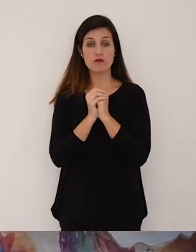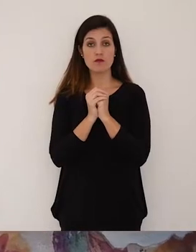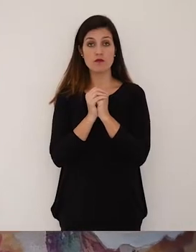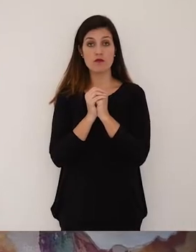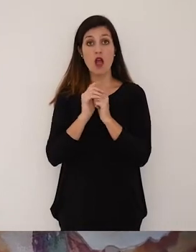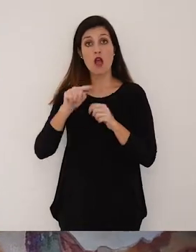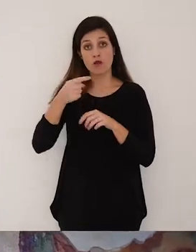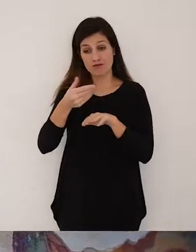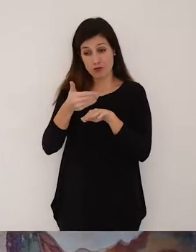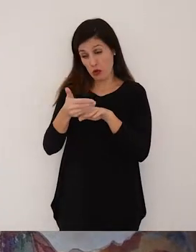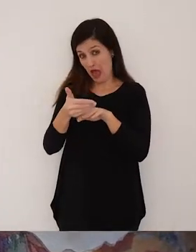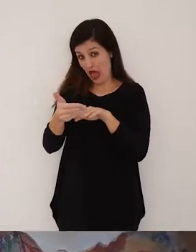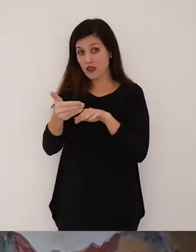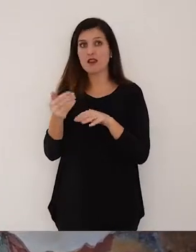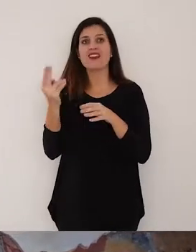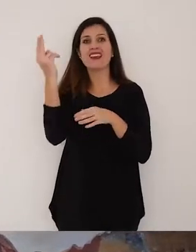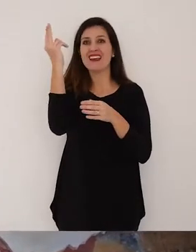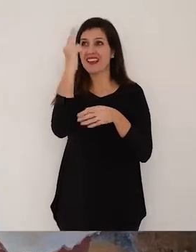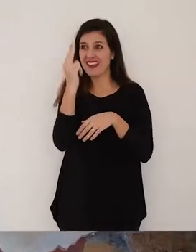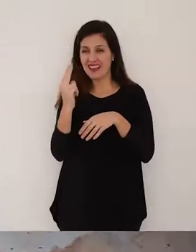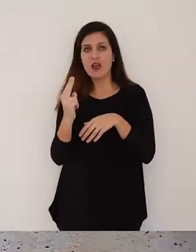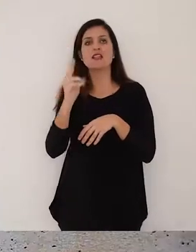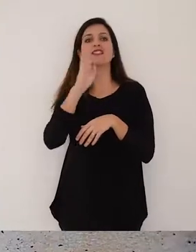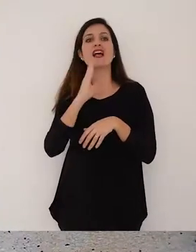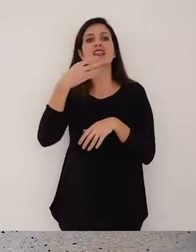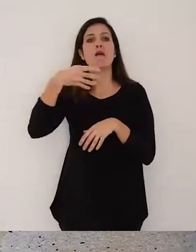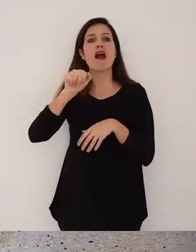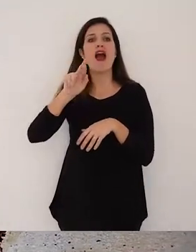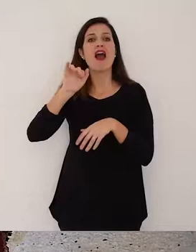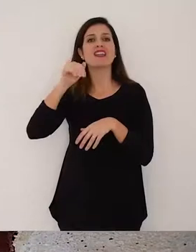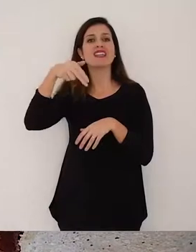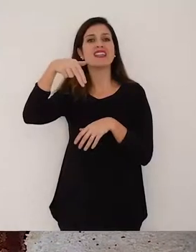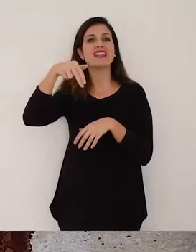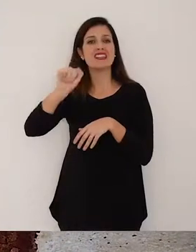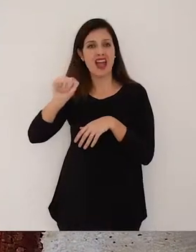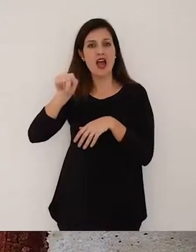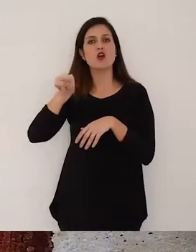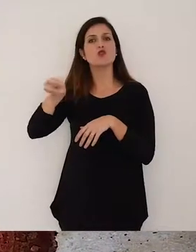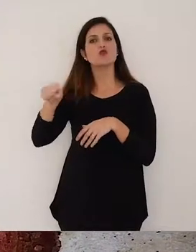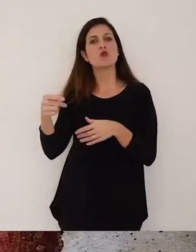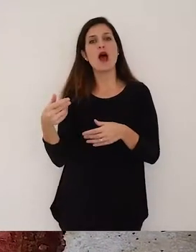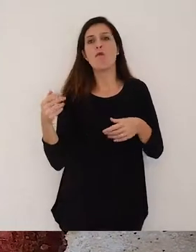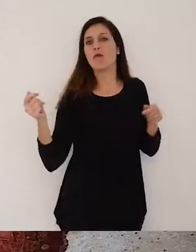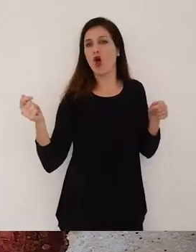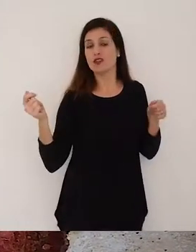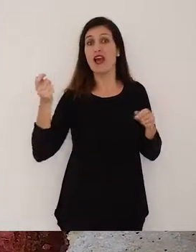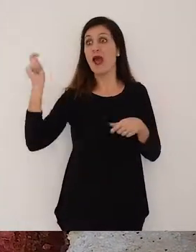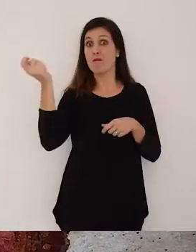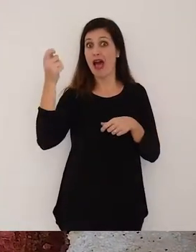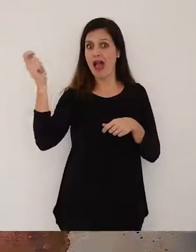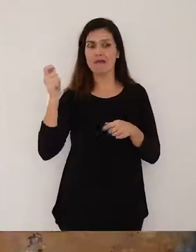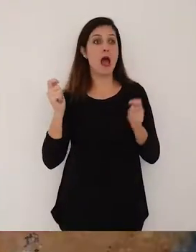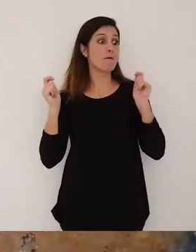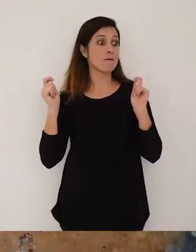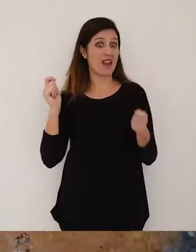Più tardo è invece l'affresco della Santa titolare Marina, raffigurata nella sua tipica posa iconografica, con palma e